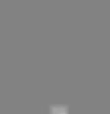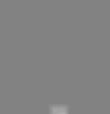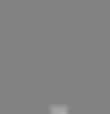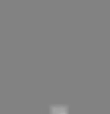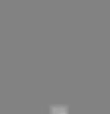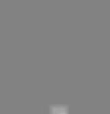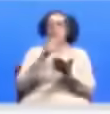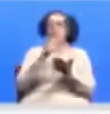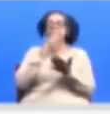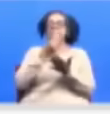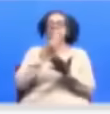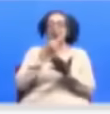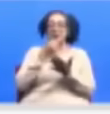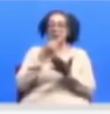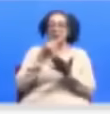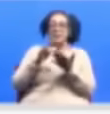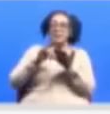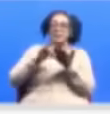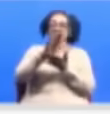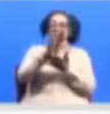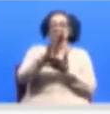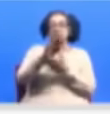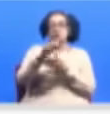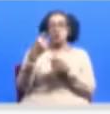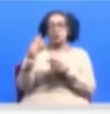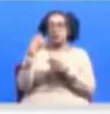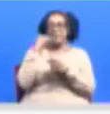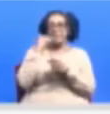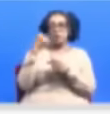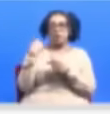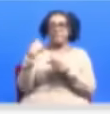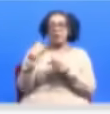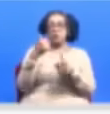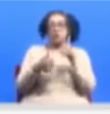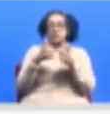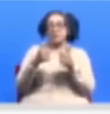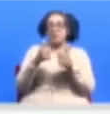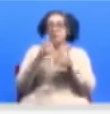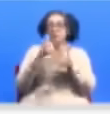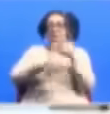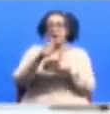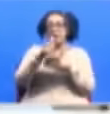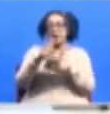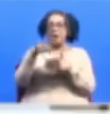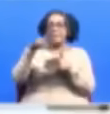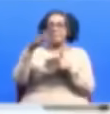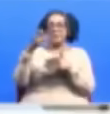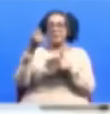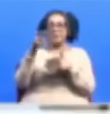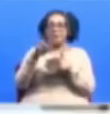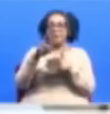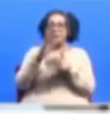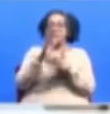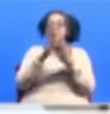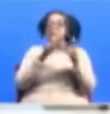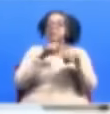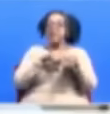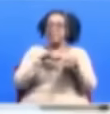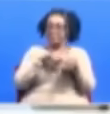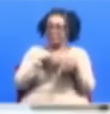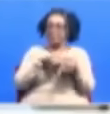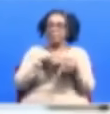kwenye akaunti ya jamaa huyo na kutumwa kwa nambari ya simu iliyosajiliwa kwa jina la Bwana Peter. Sometimes even it